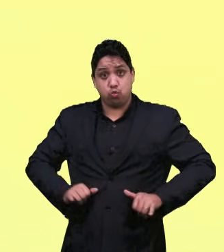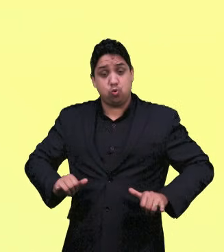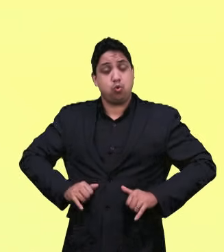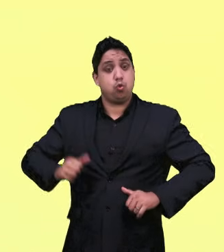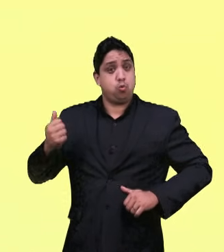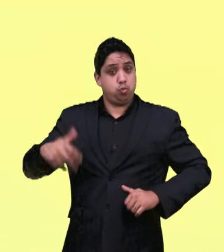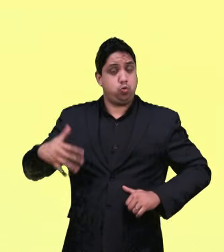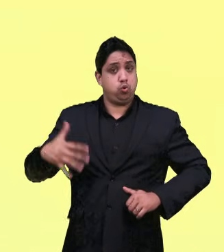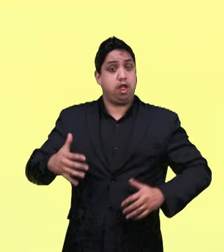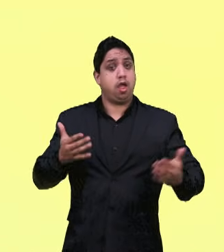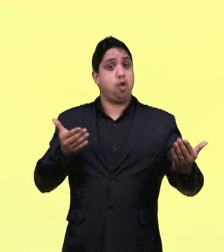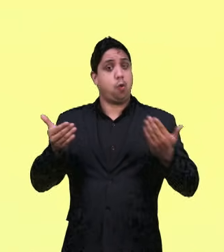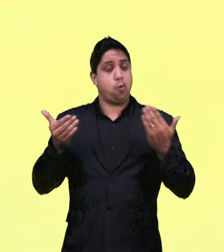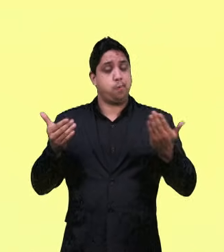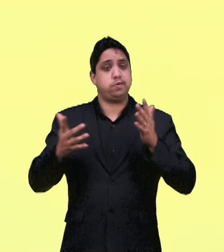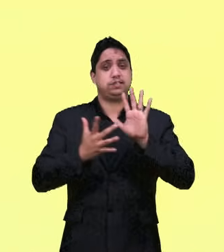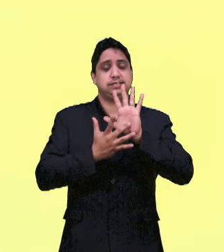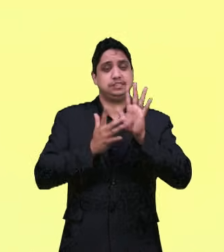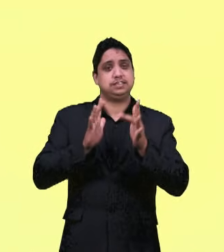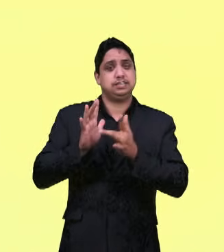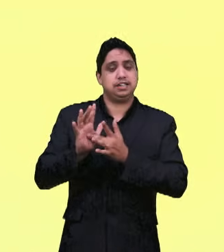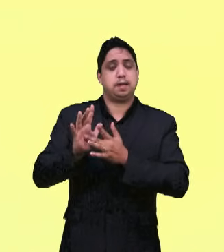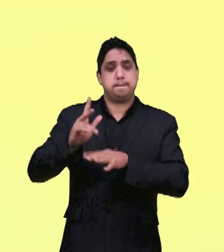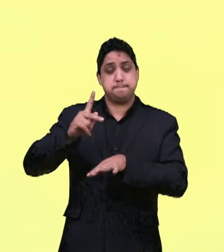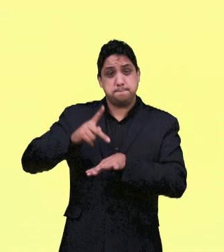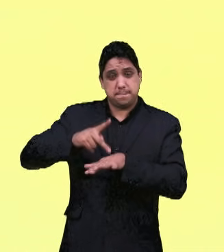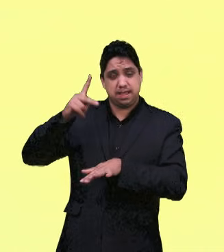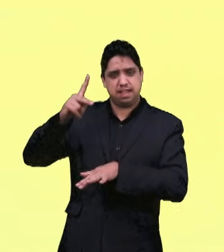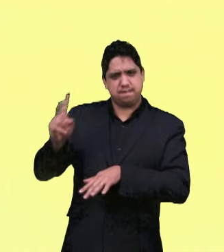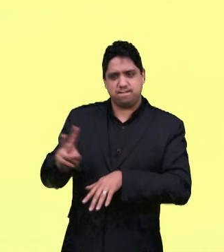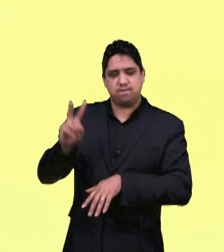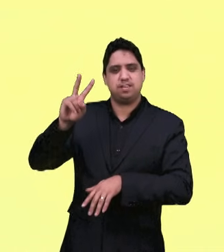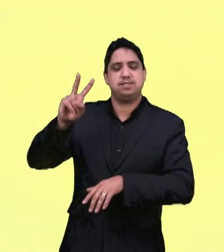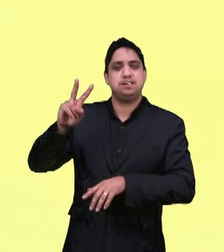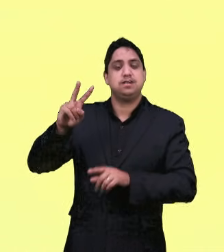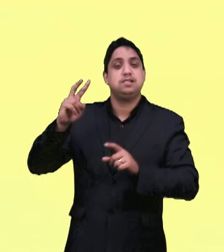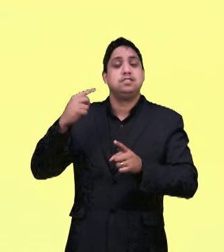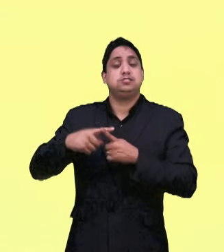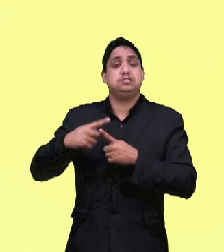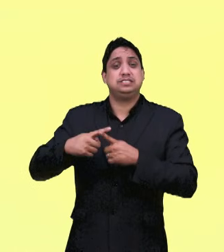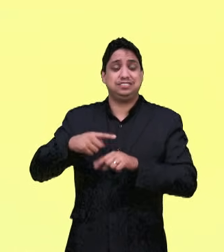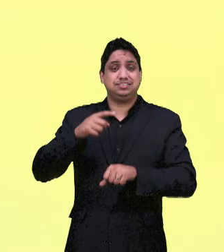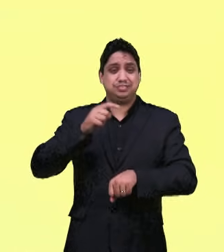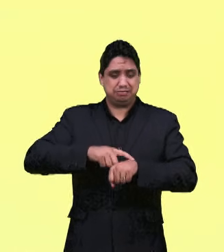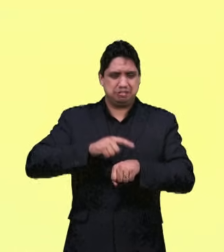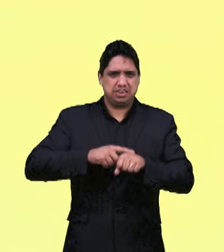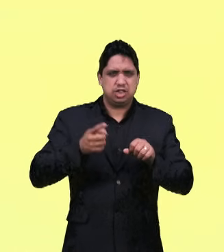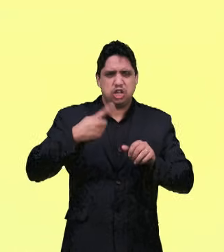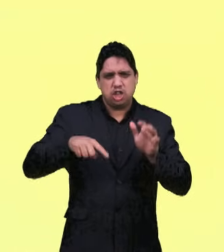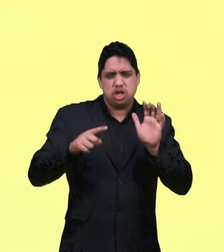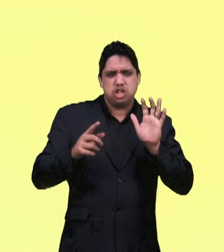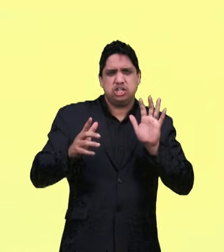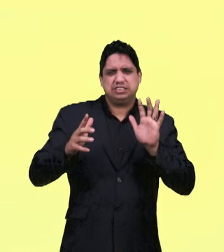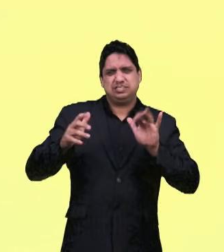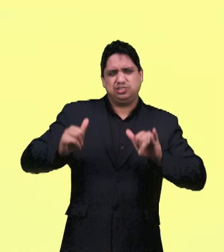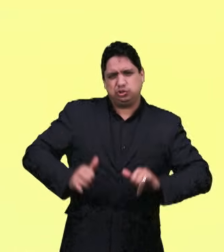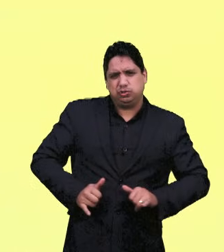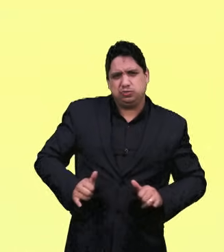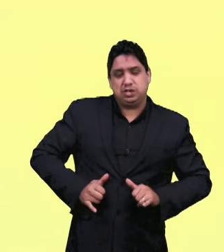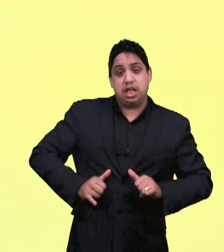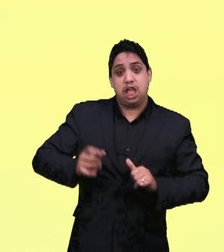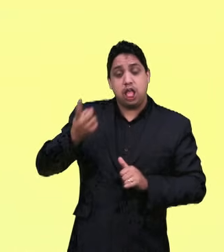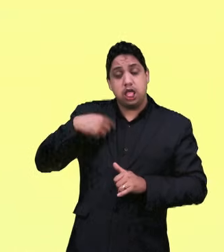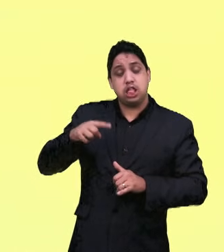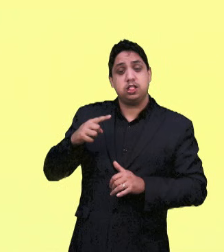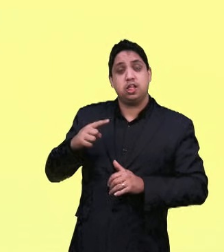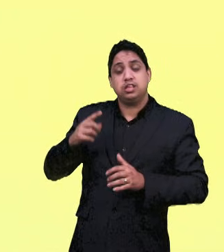souffrance. Jésus est la perle de grand prix. Il est retrouvé quand on plonge dans les eaux du